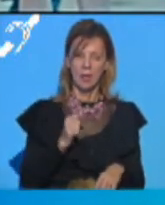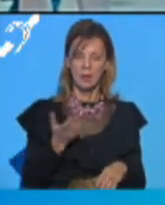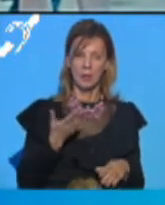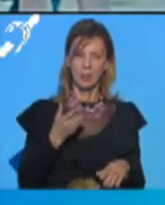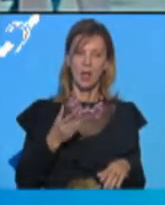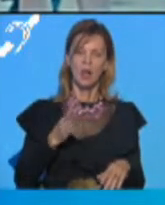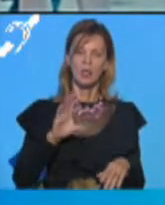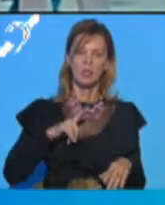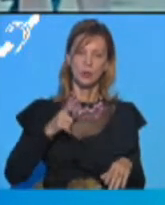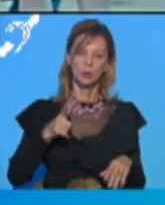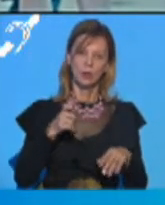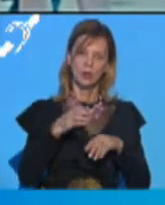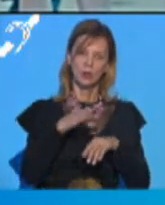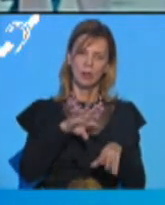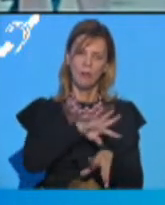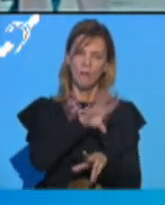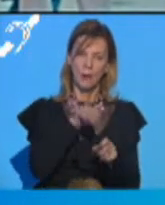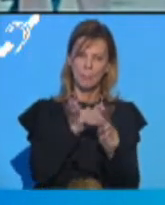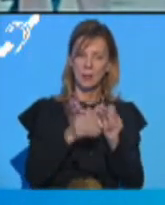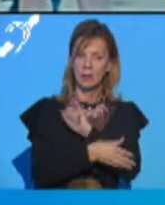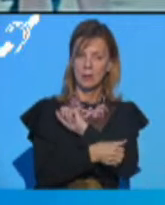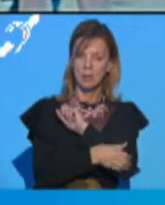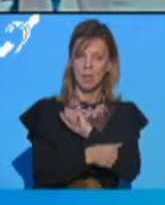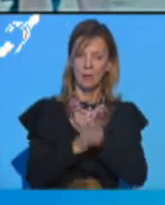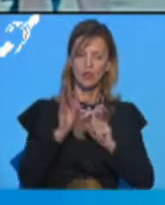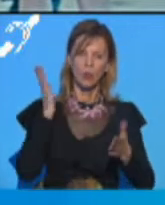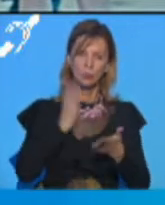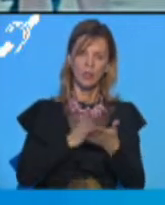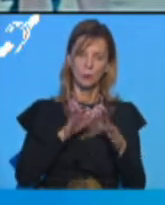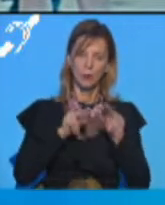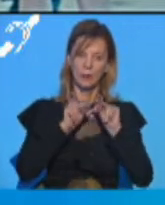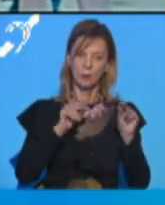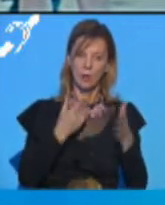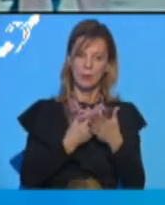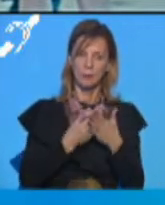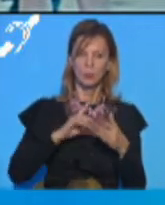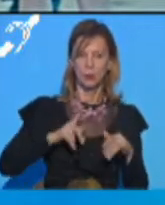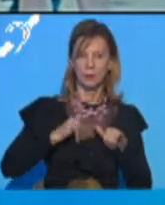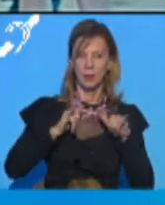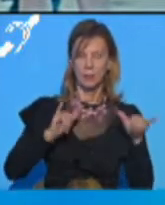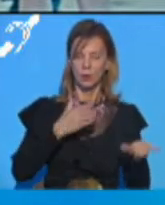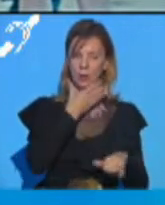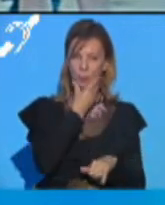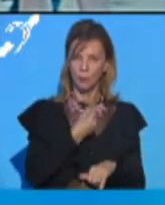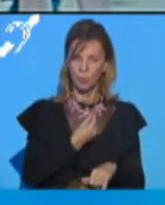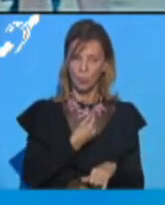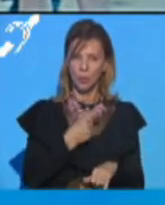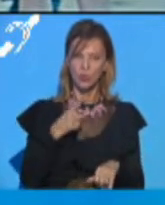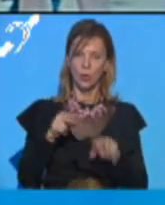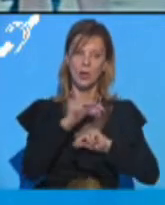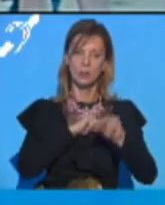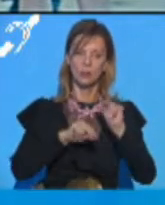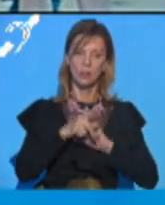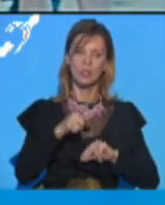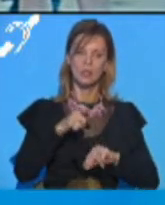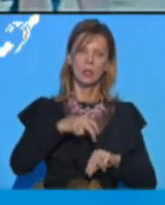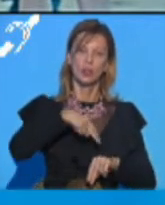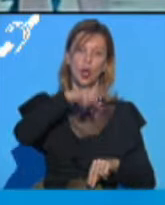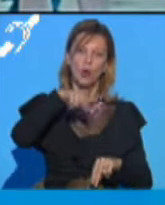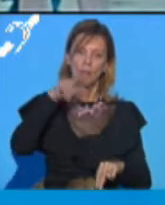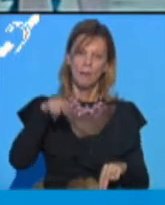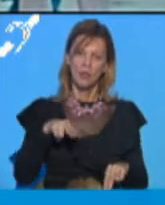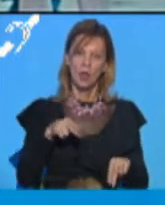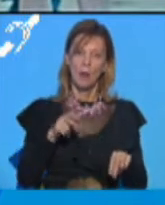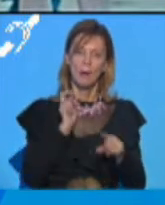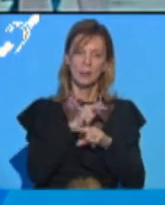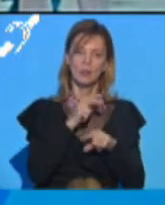care provin din familii cu o situație materială precară, au dreptul la educație pentru a se putea dezvolta frumos ca adulți. O fundație din Norvegia se